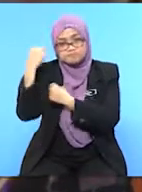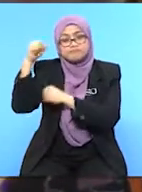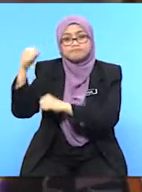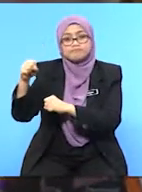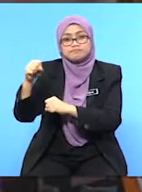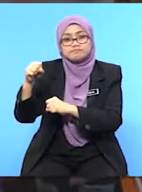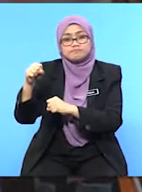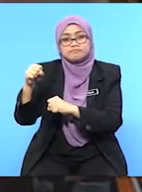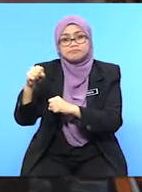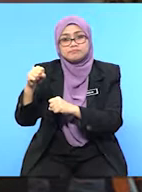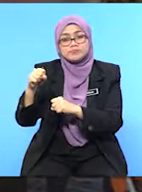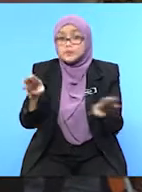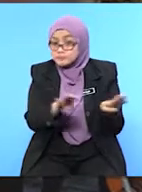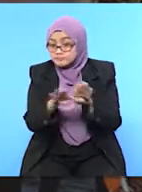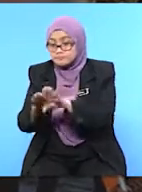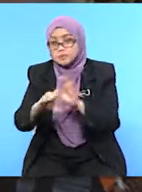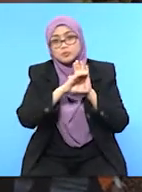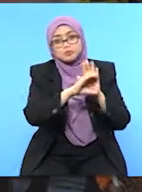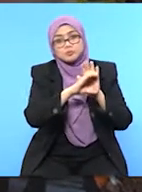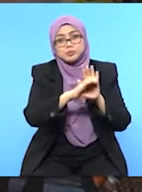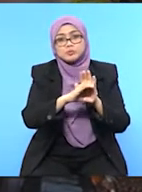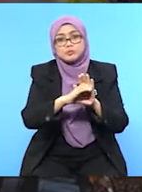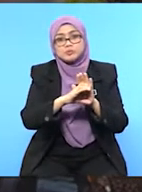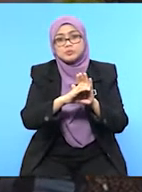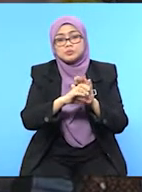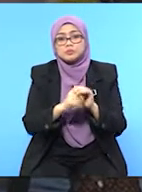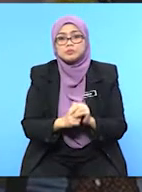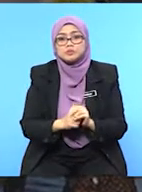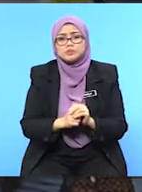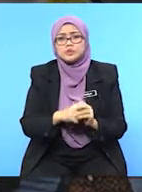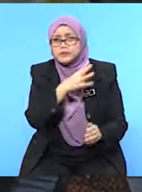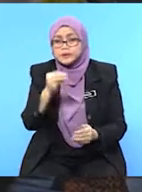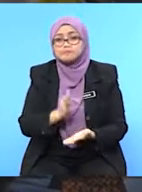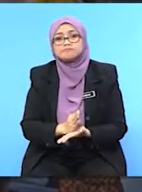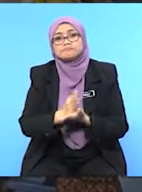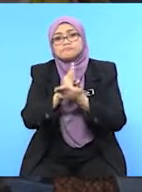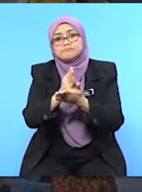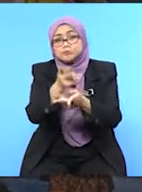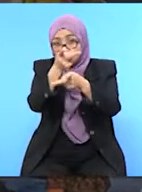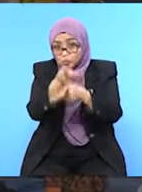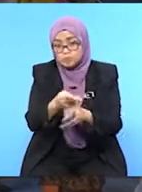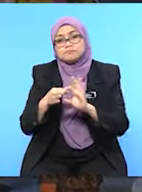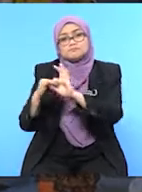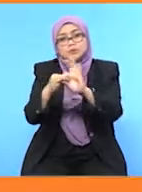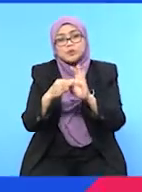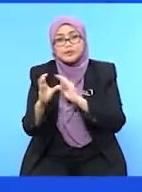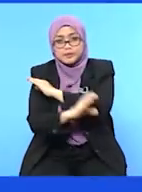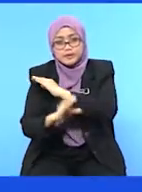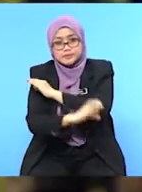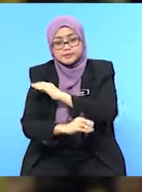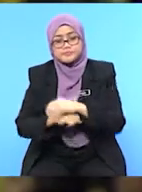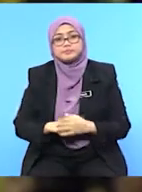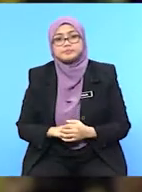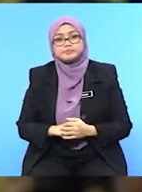mengharukan namun negara tetapi aw pernah juga untuk membantu untuk mengukuhkan lagi kepaduan negara